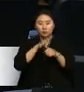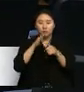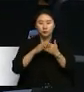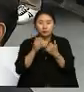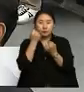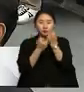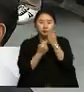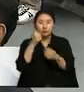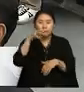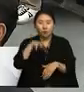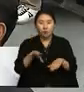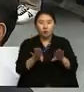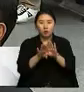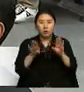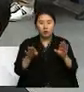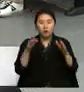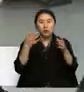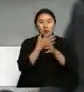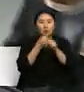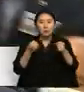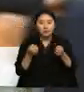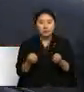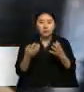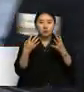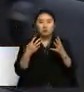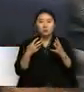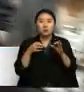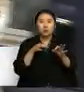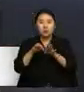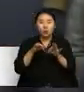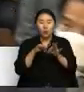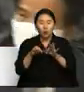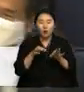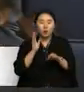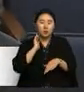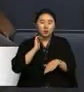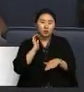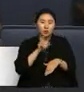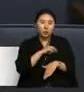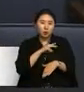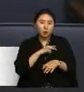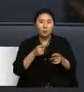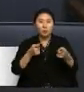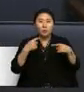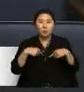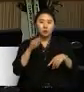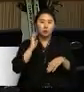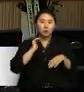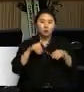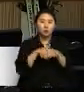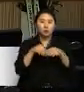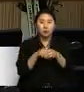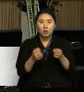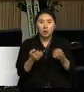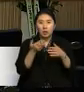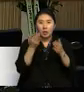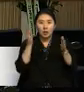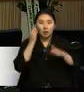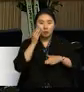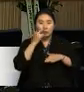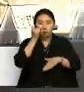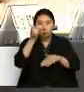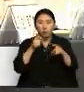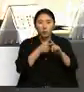수련관 한울 관에서 열린 이날 협약식에는 변기 북구 상공회의소 의정부 지회를 비롯해 의정부 문화 재단과 학부모